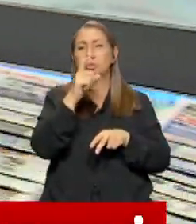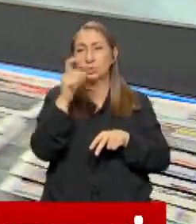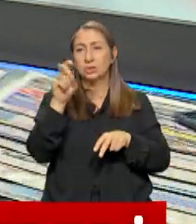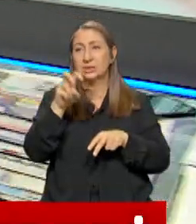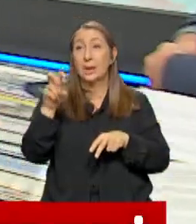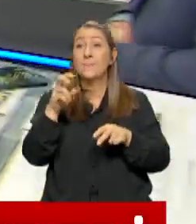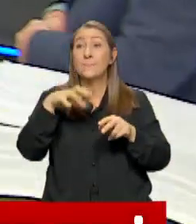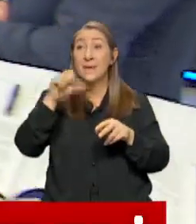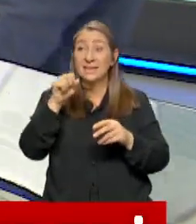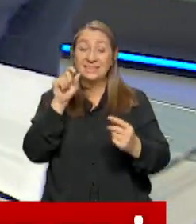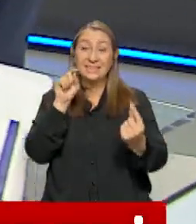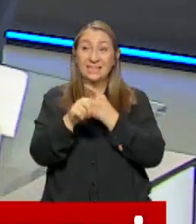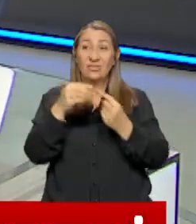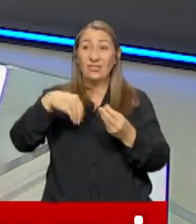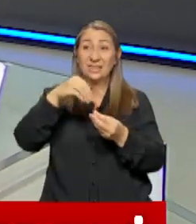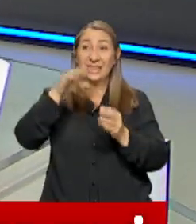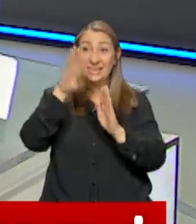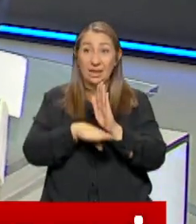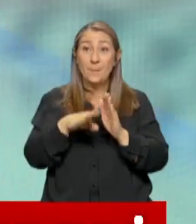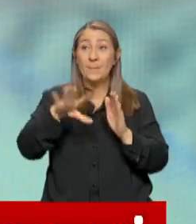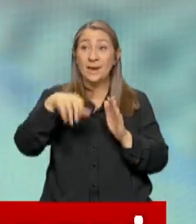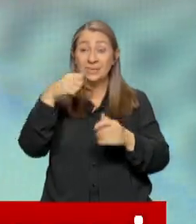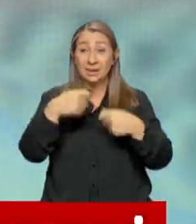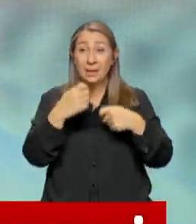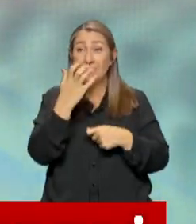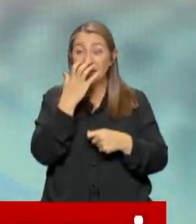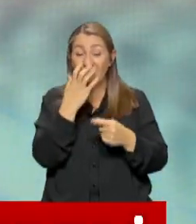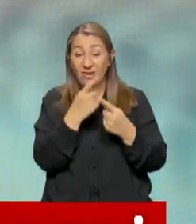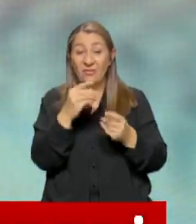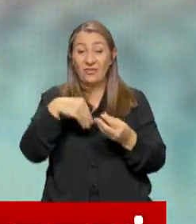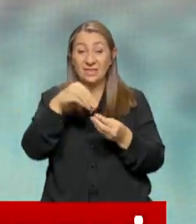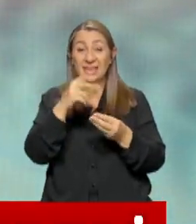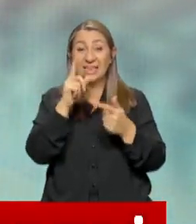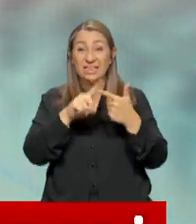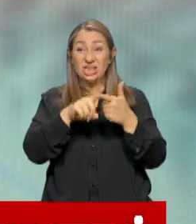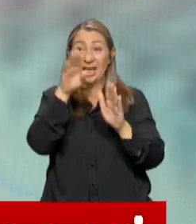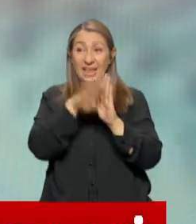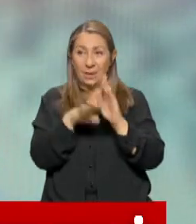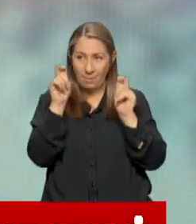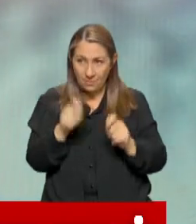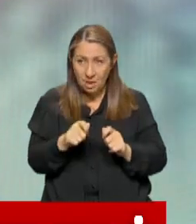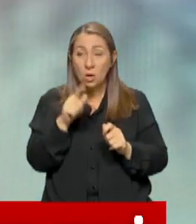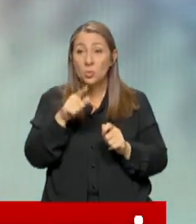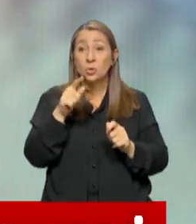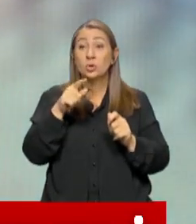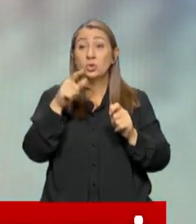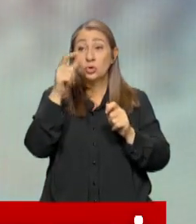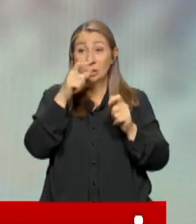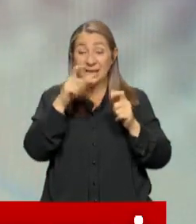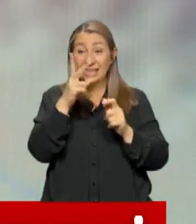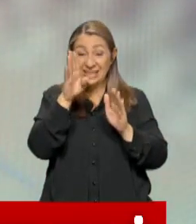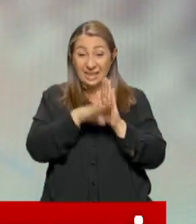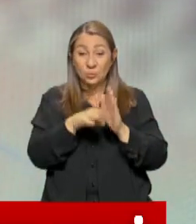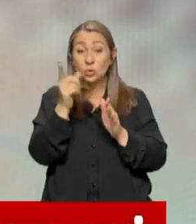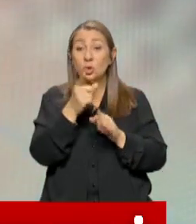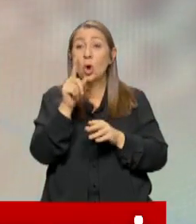ters köşe yaptı faizle indirdi Merkez Bankası beklentilerin aksine faizde ikinci kez indirime gitti bu ülke ikinciyi indirimle birlikte